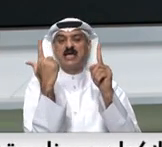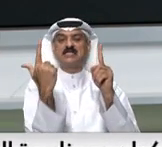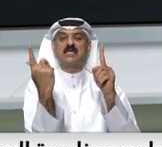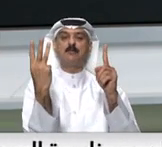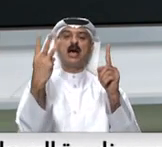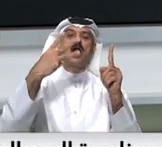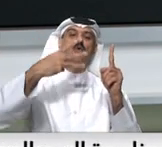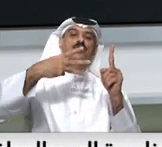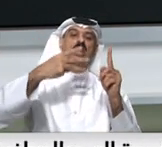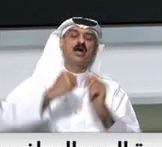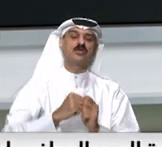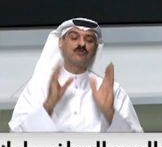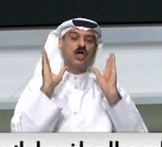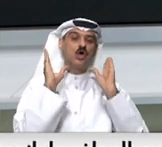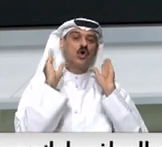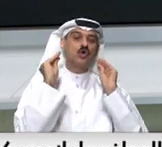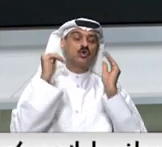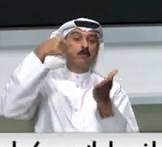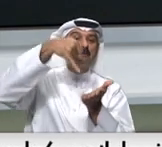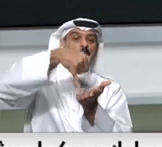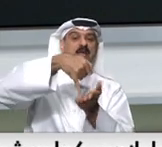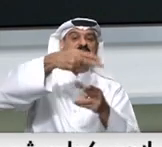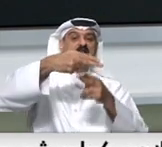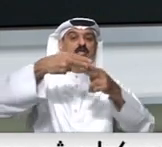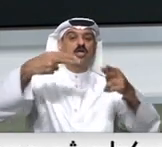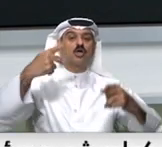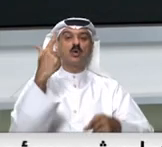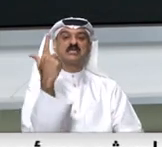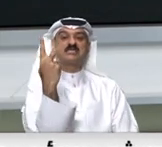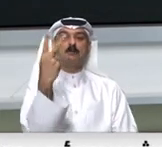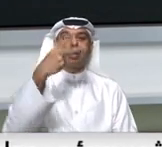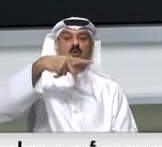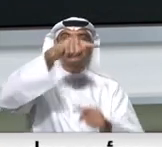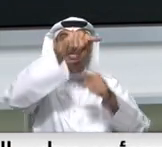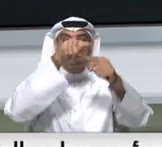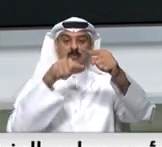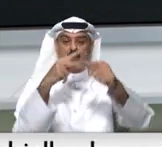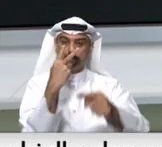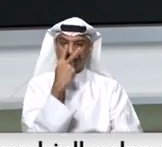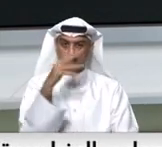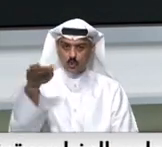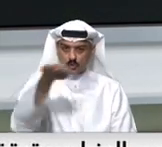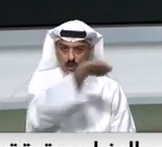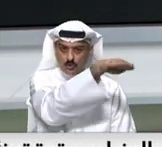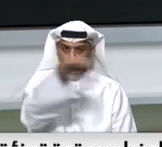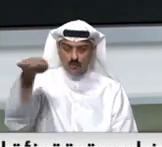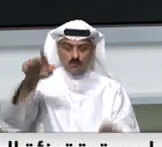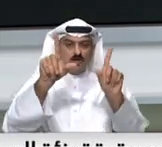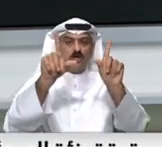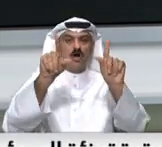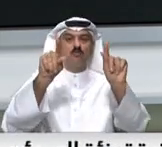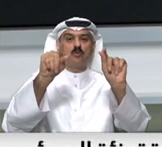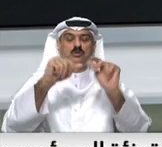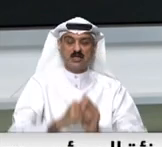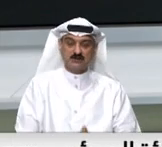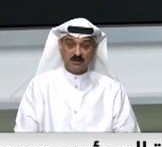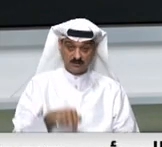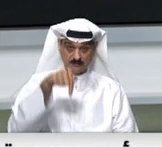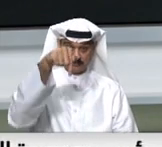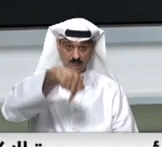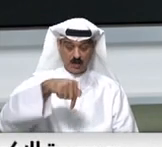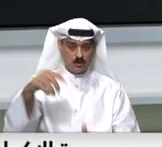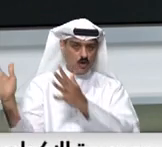درجه مئويه والرطوبه بالنسبه في مدينه الكويت 27% والرؤيه الافقيه ممتازه اكثر من 12 كيلومتر حتى نهايه اليوم